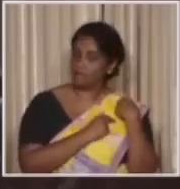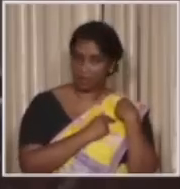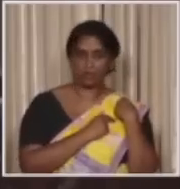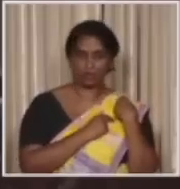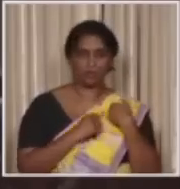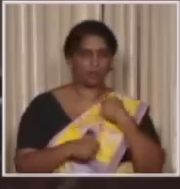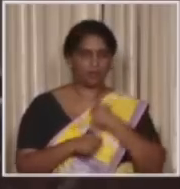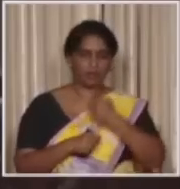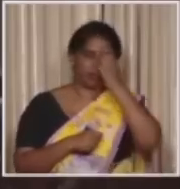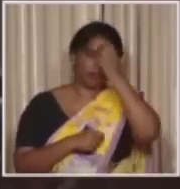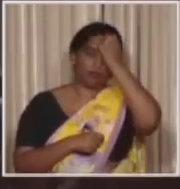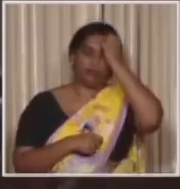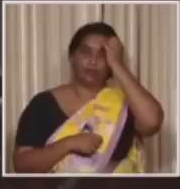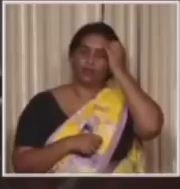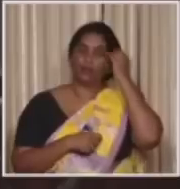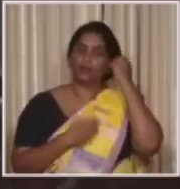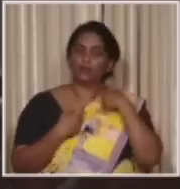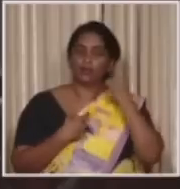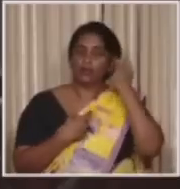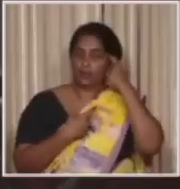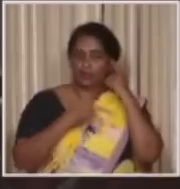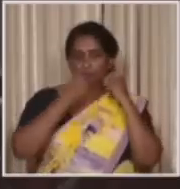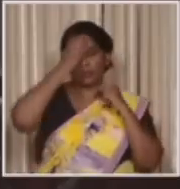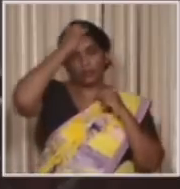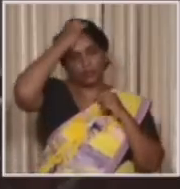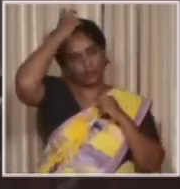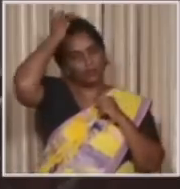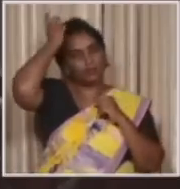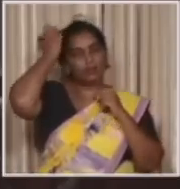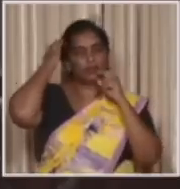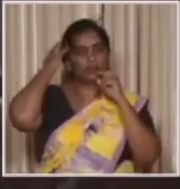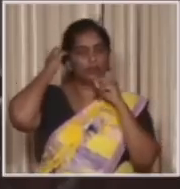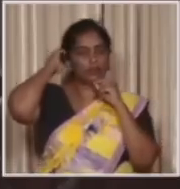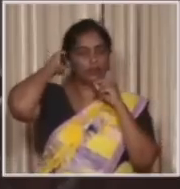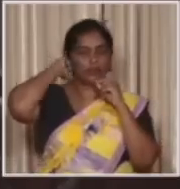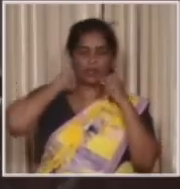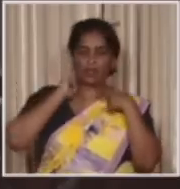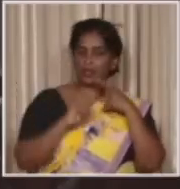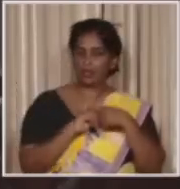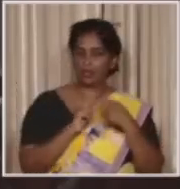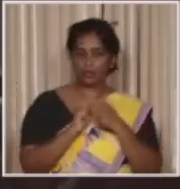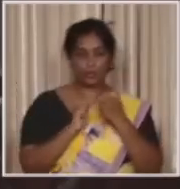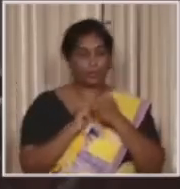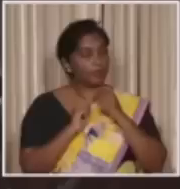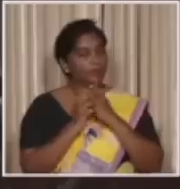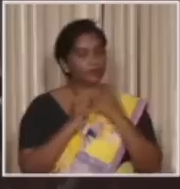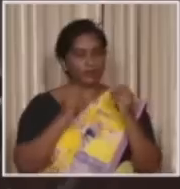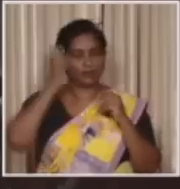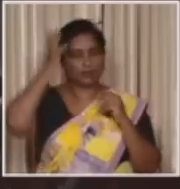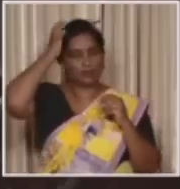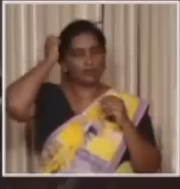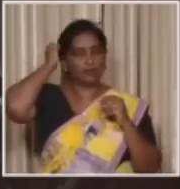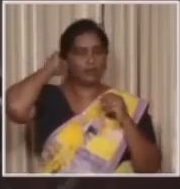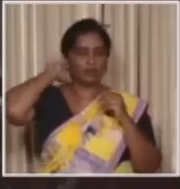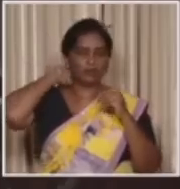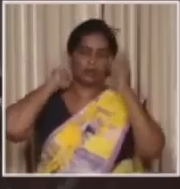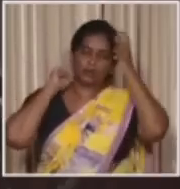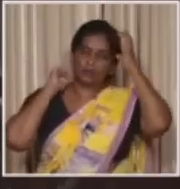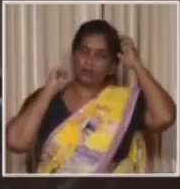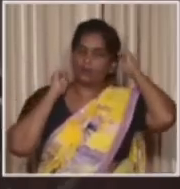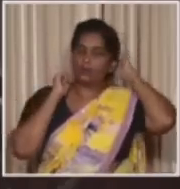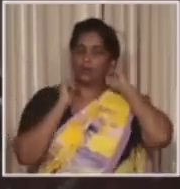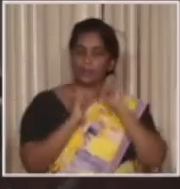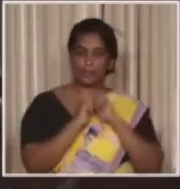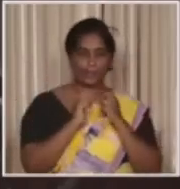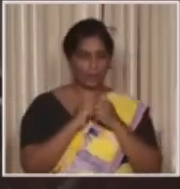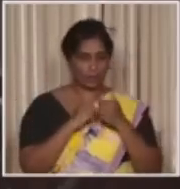තියෙනවා රජයට. එනිසා මම විශ්වාස කරන්නේ අපේ රටේ ආර්ථික උගුලෙන් ගැලවීමේ ඔය ටෙක්නිකල් මැතමැටිකල්